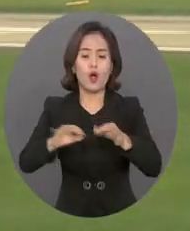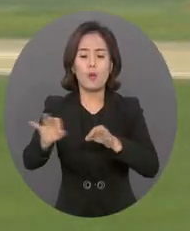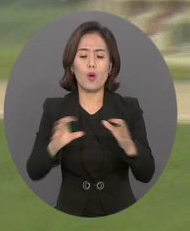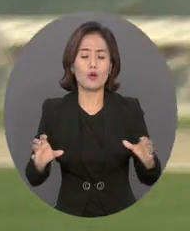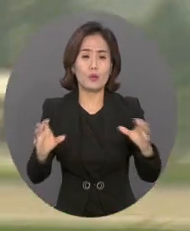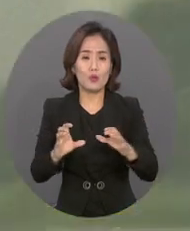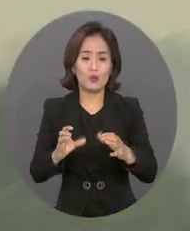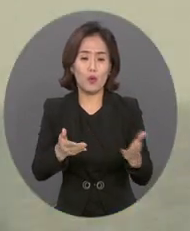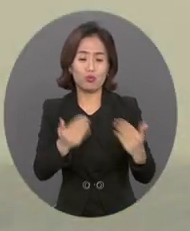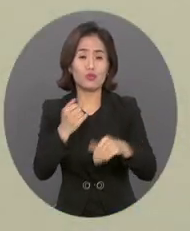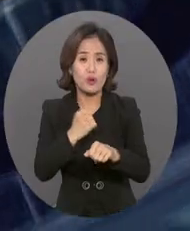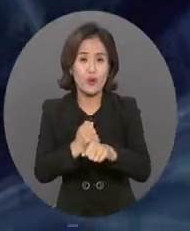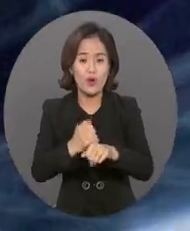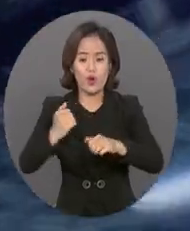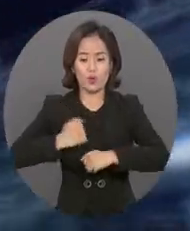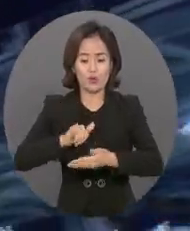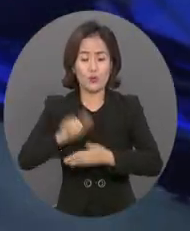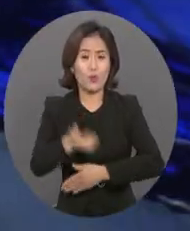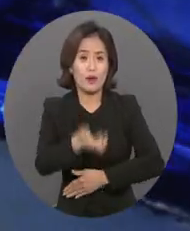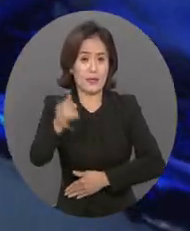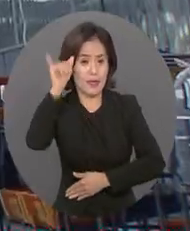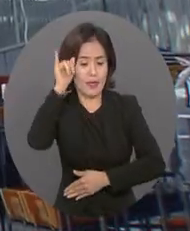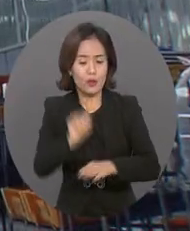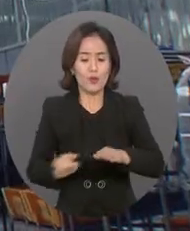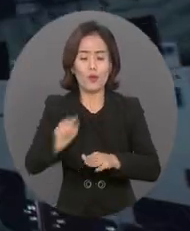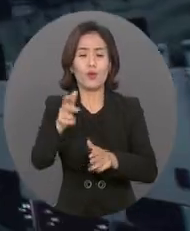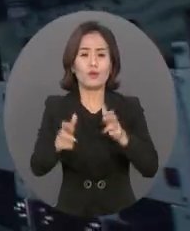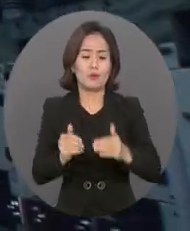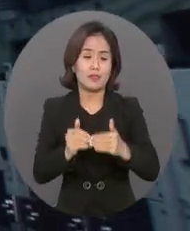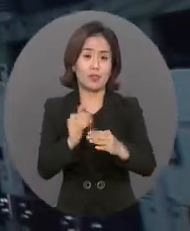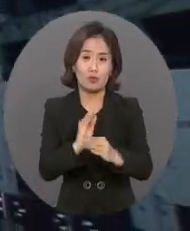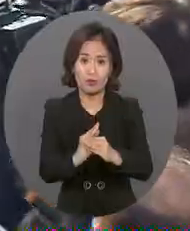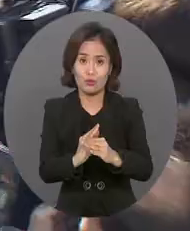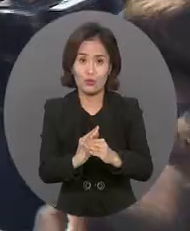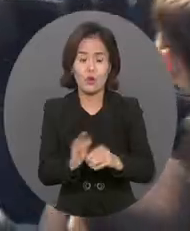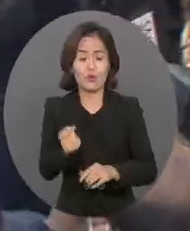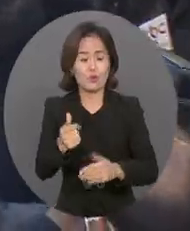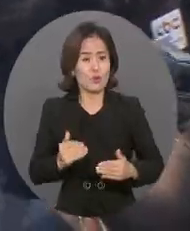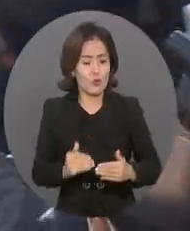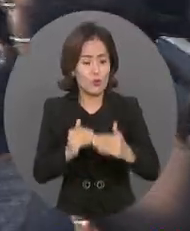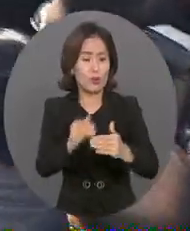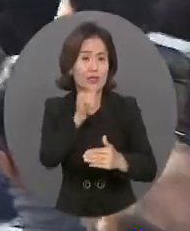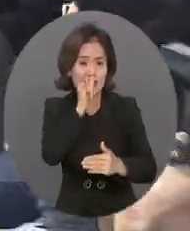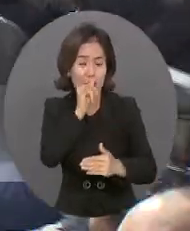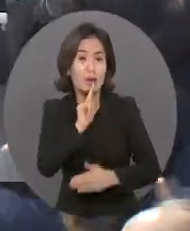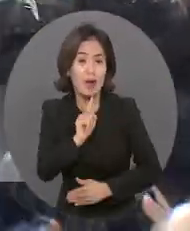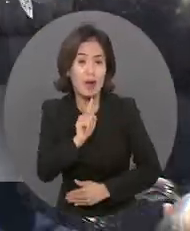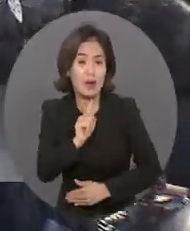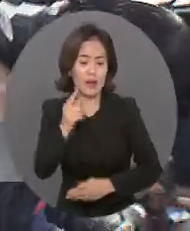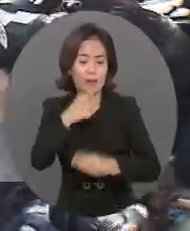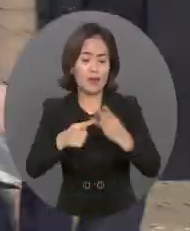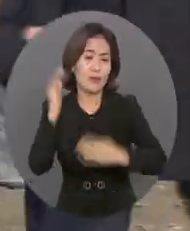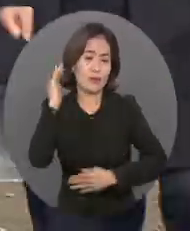광주 군공항 이전, AI 선도도시 사업은 현재 진행형입니다. 조금씩 진척되고 있다고는 하지만